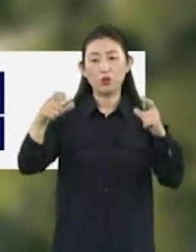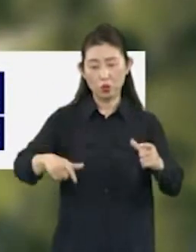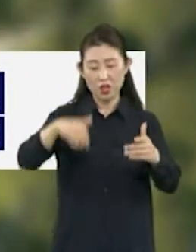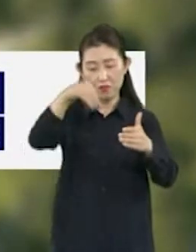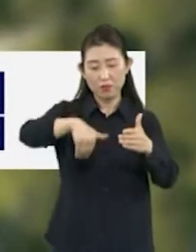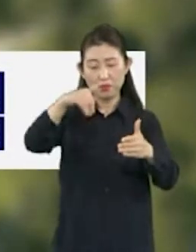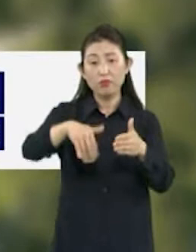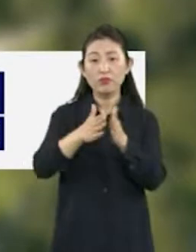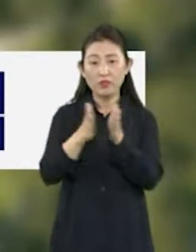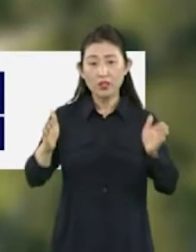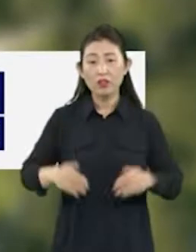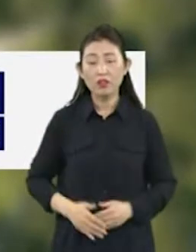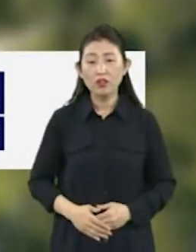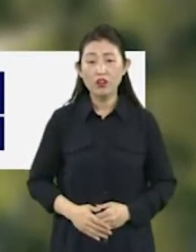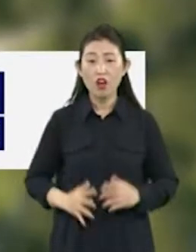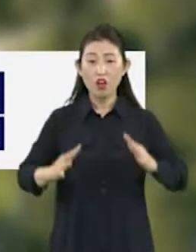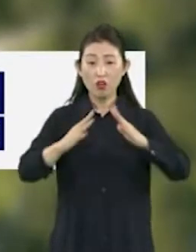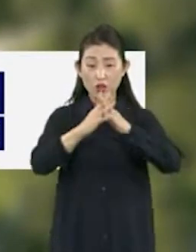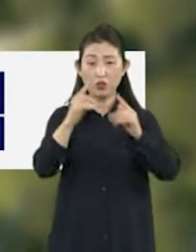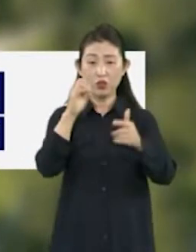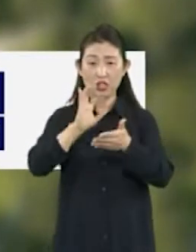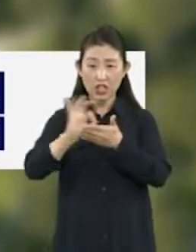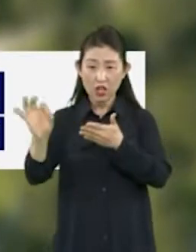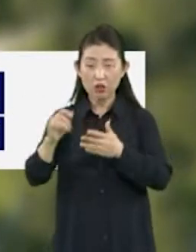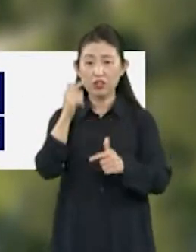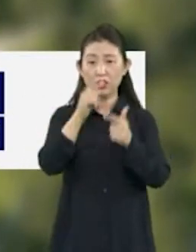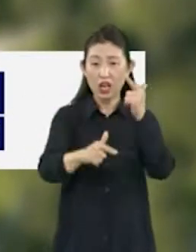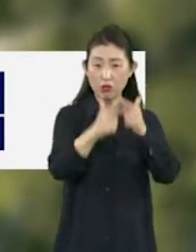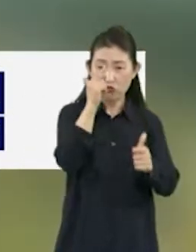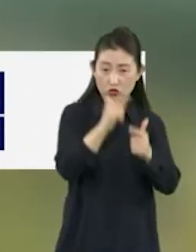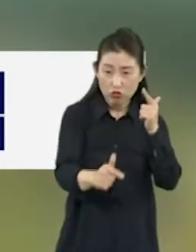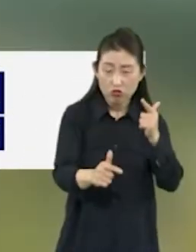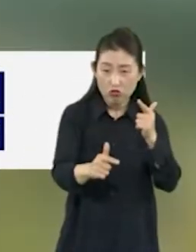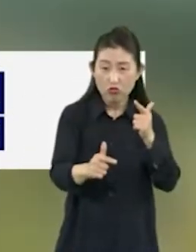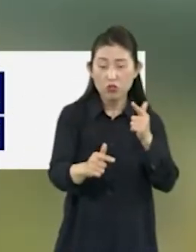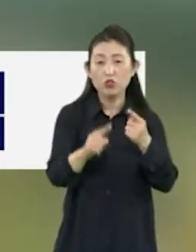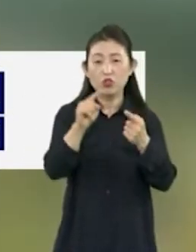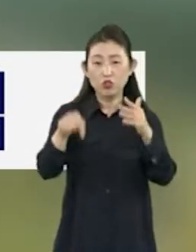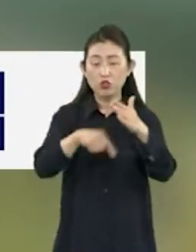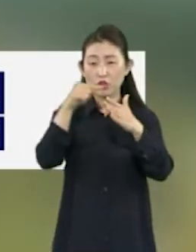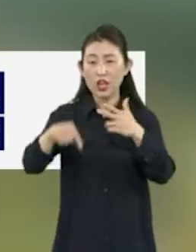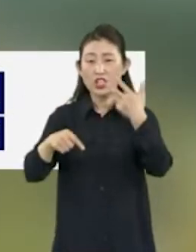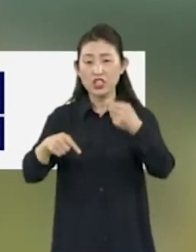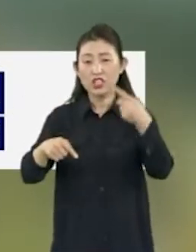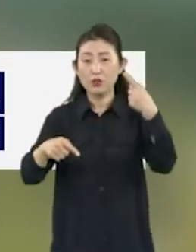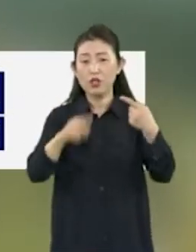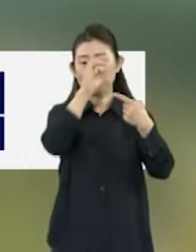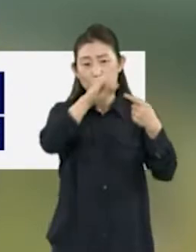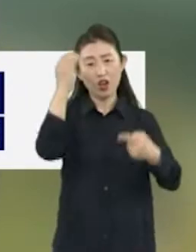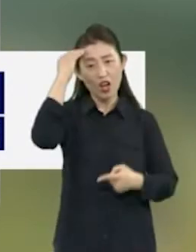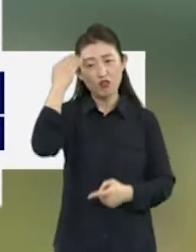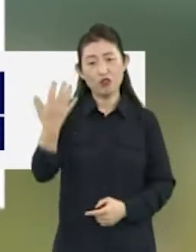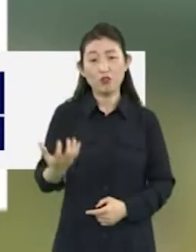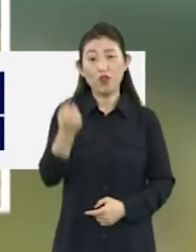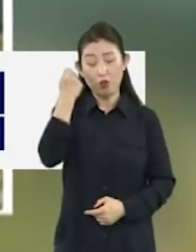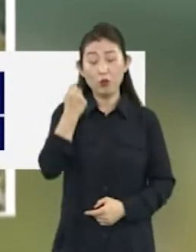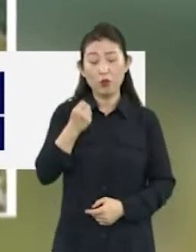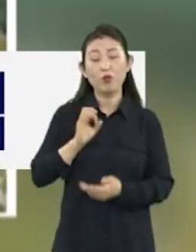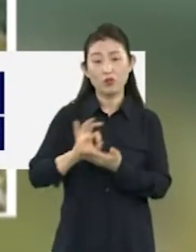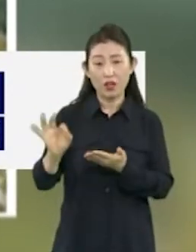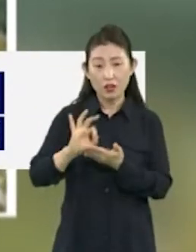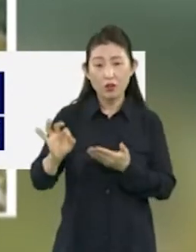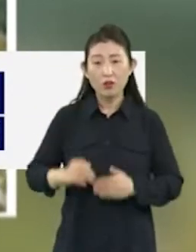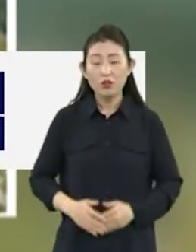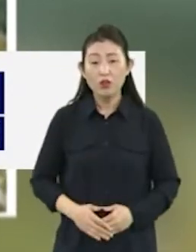삽을 떴습니다. 건축에 사용되는 목재 1,363제곱미터 중 71%를 국내산으로